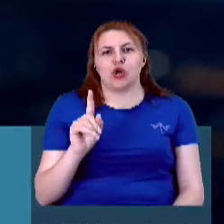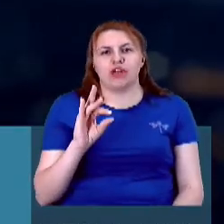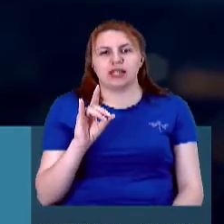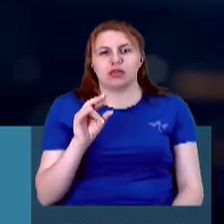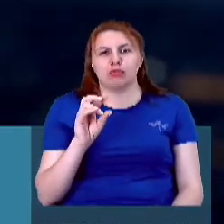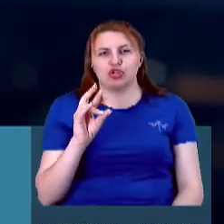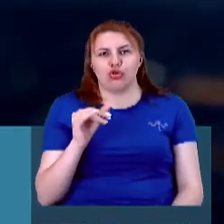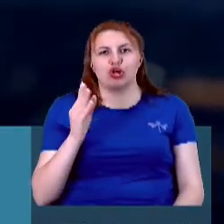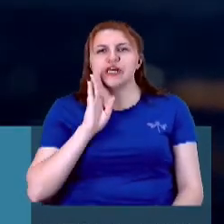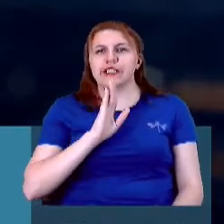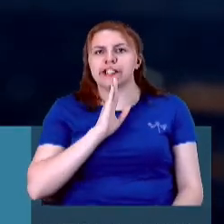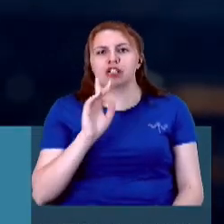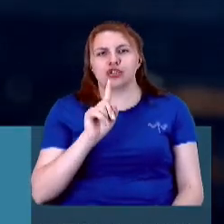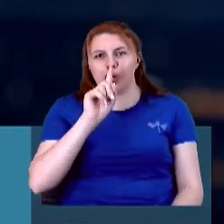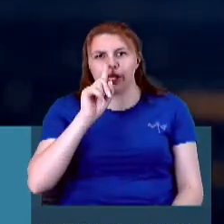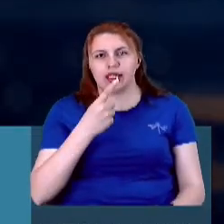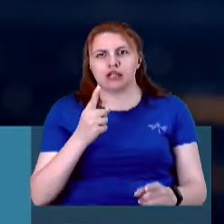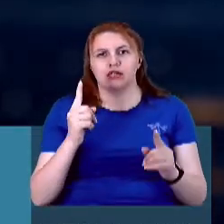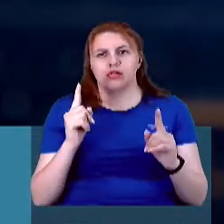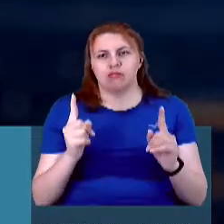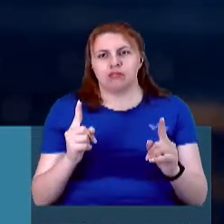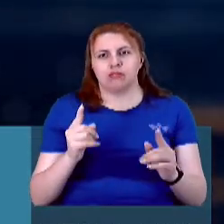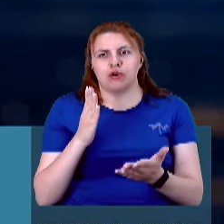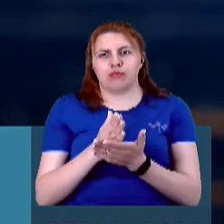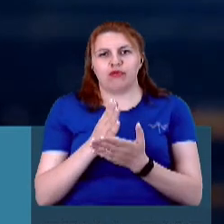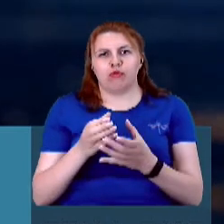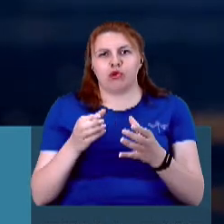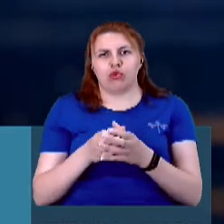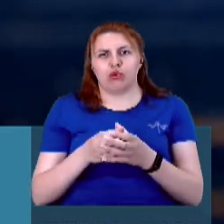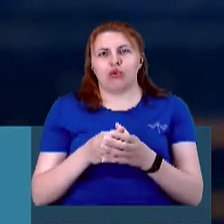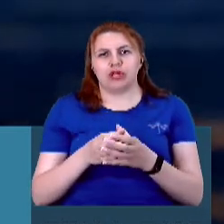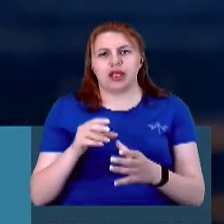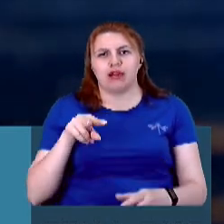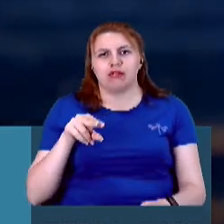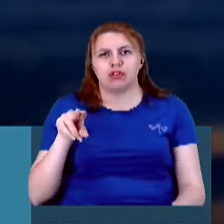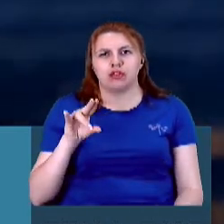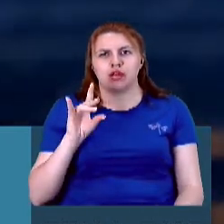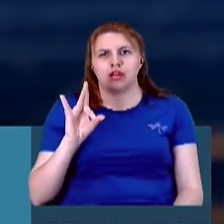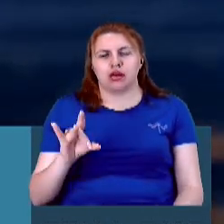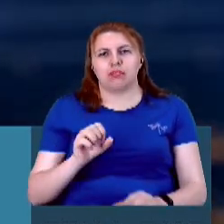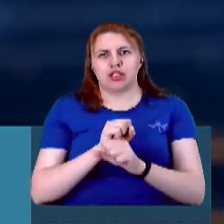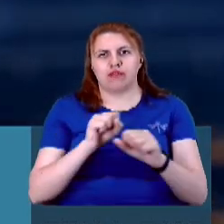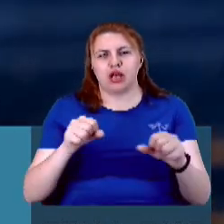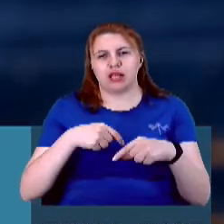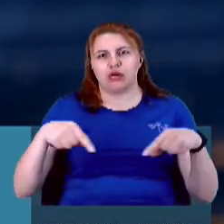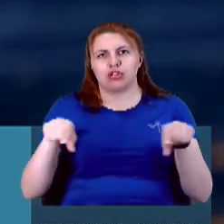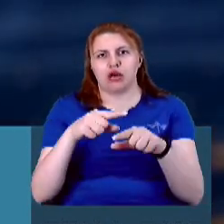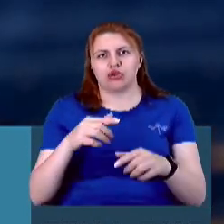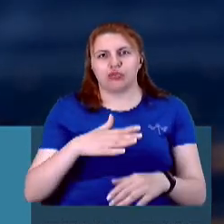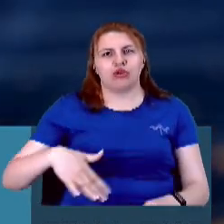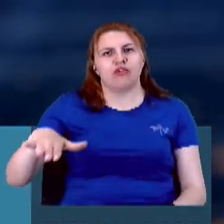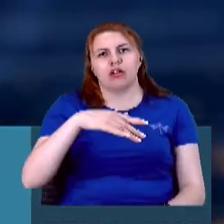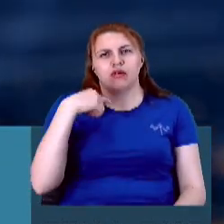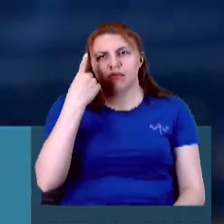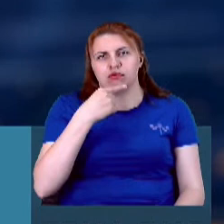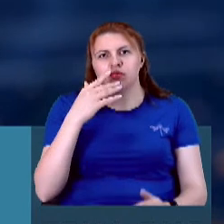Бучок, жінка, яка рік перебувала в полоні бойовиків так званої ДНР, підірвалась на розтяжці у подвір'ї власного будинку.